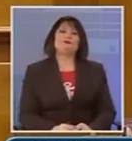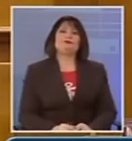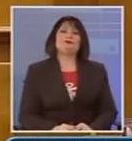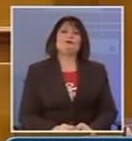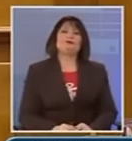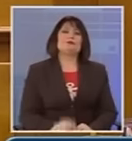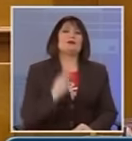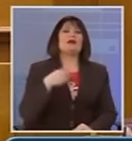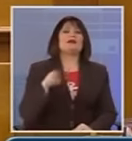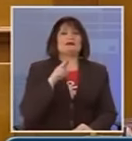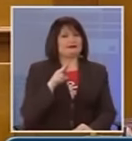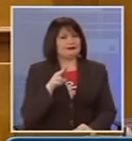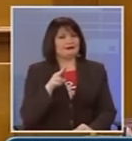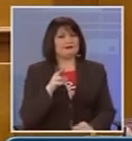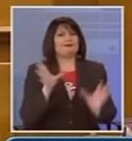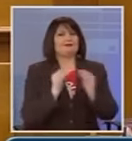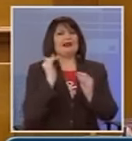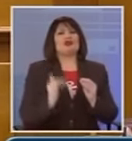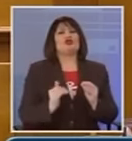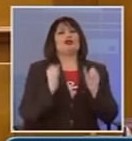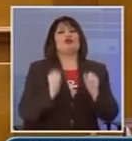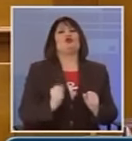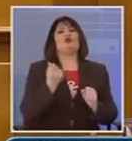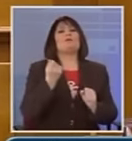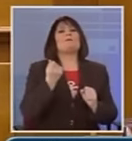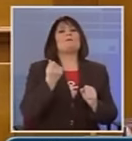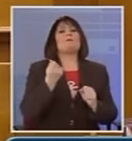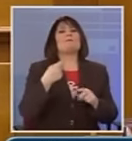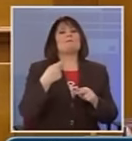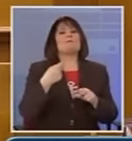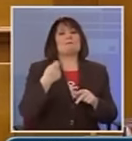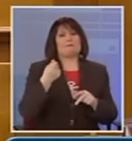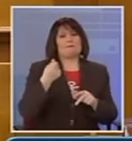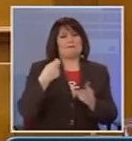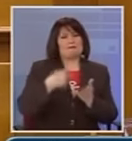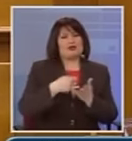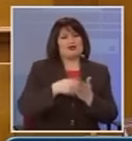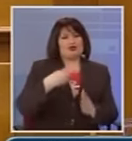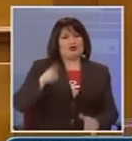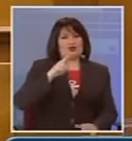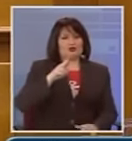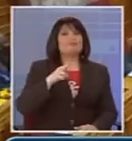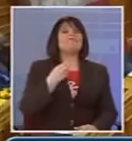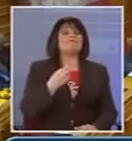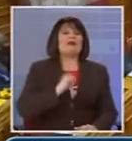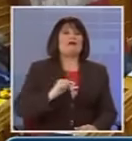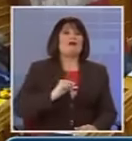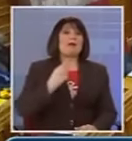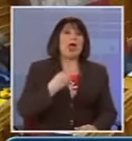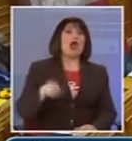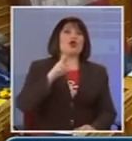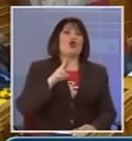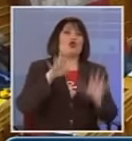Η αύξηση του κατώτατου μισθού σήμερα είναι λάθος. Θα προκαλέσει, φοβάμαι, άνοδο της ανεργίας.